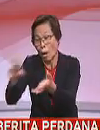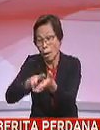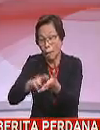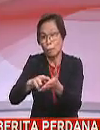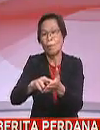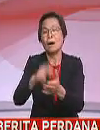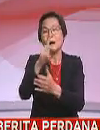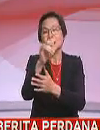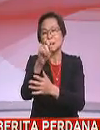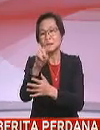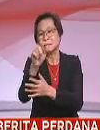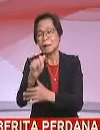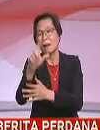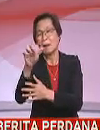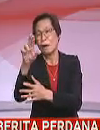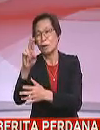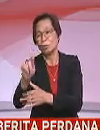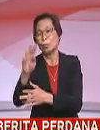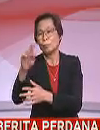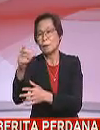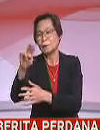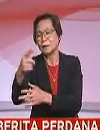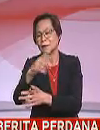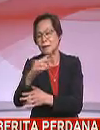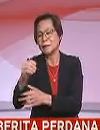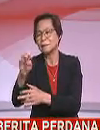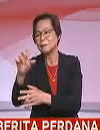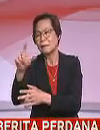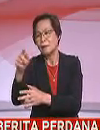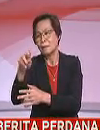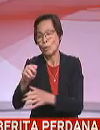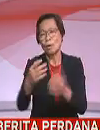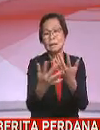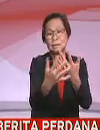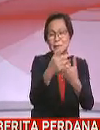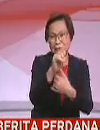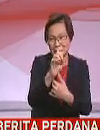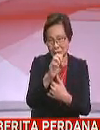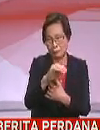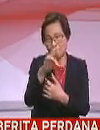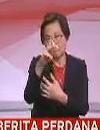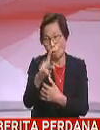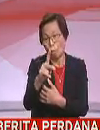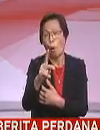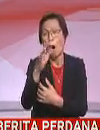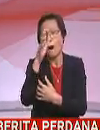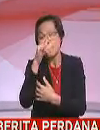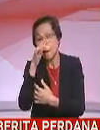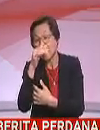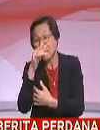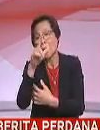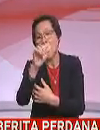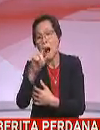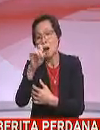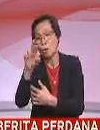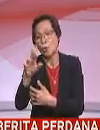melibatkan daerah cinta larut matang dan selama and close the tempo ke musti daerah Alor gajah Melaka bola melibatkan